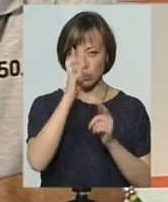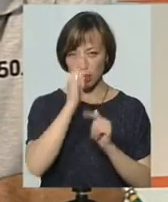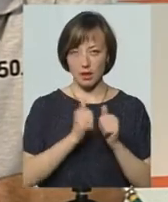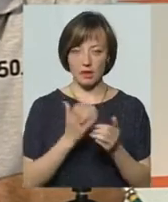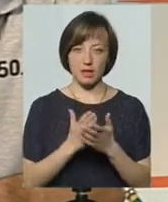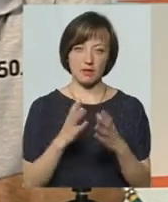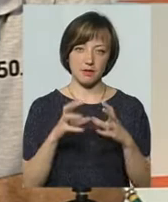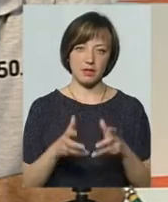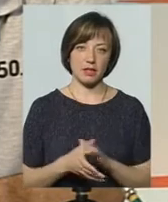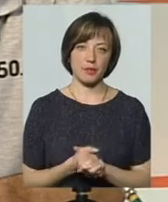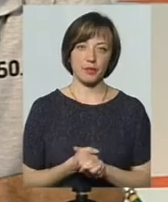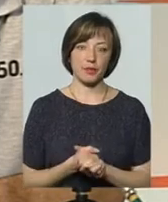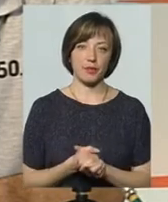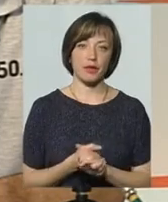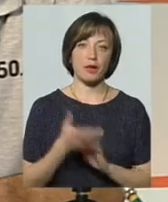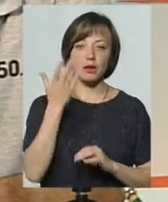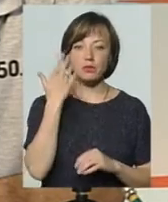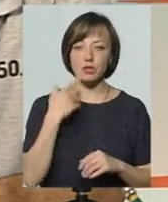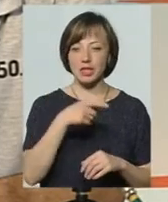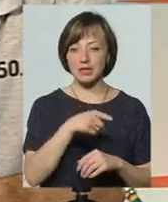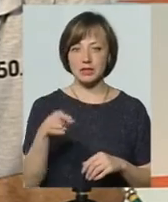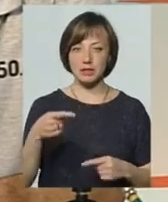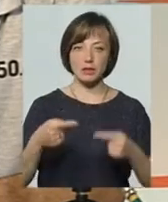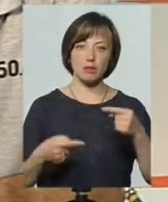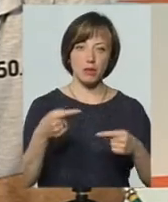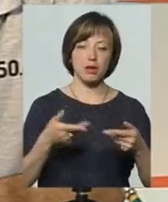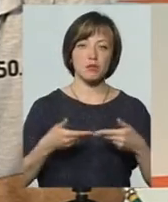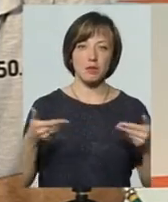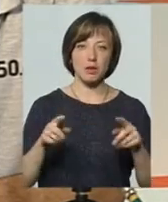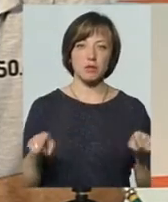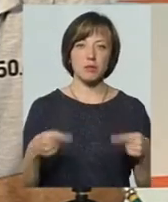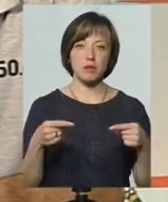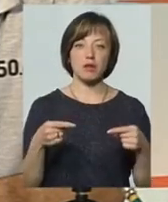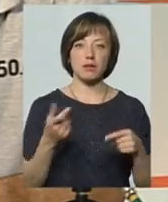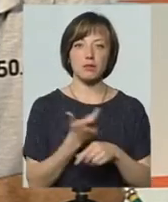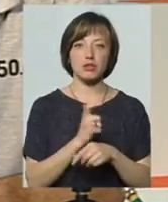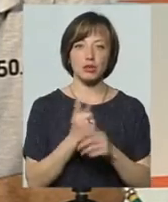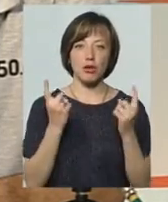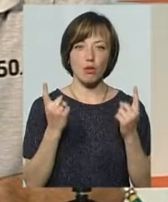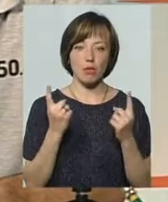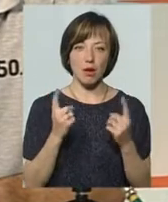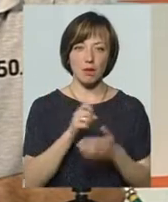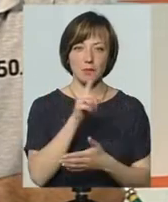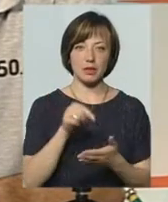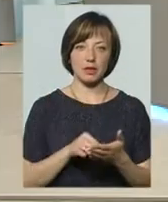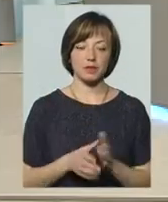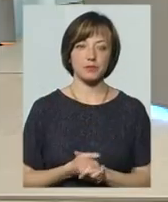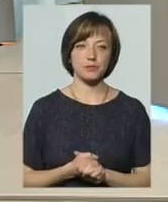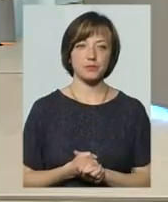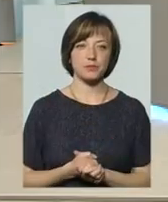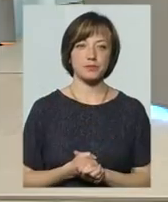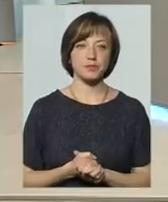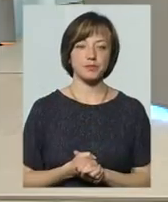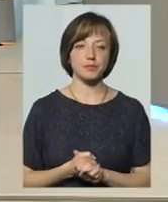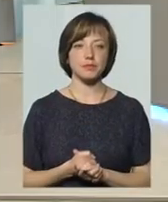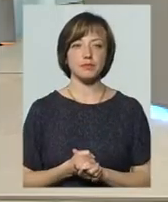тобто світу. І під час саме цих дебатів ми піднімали такі більш глобальні, тобто, питання. Угу. Разом